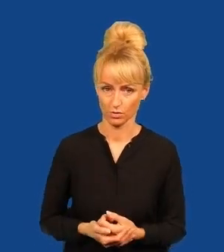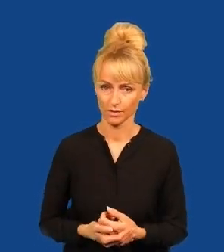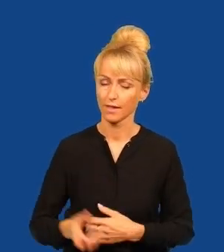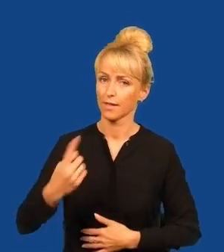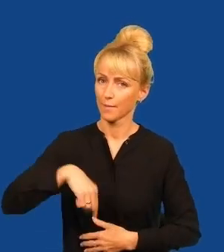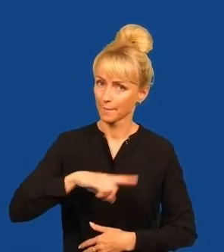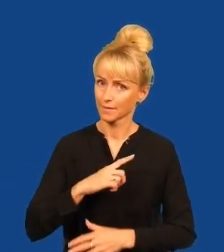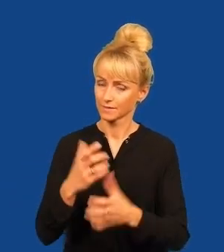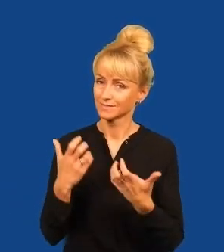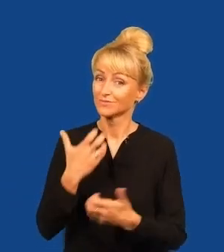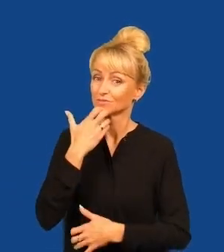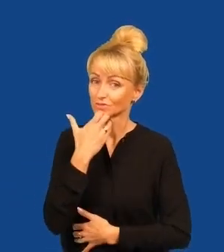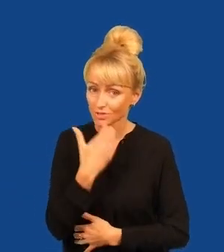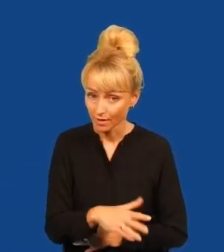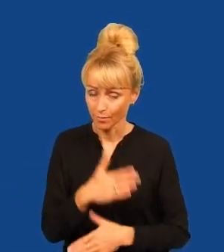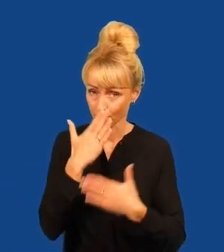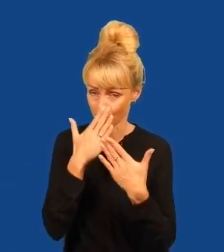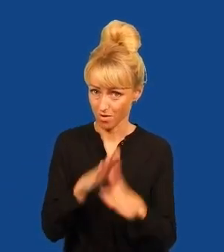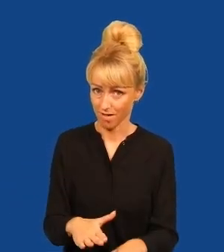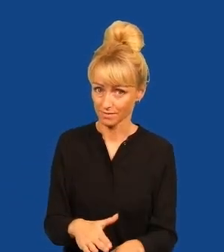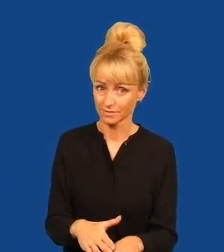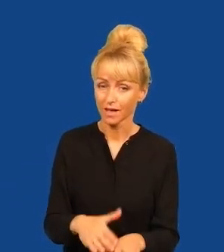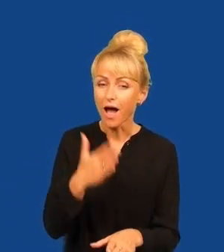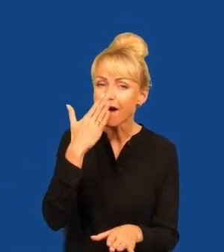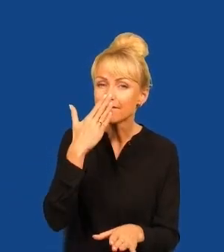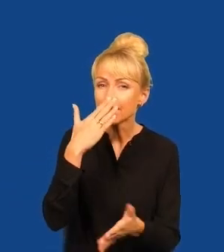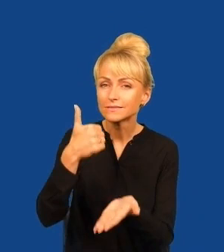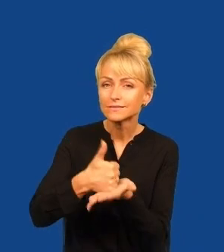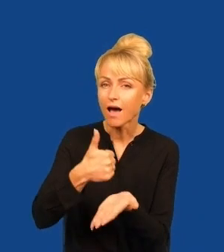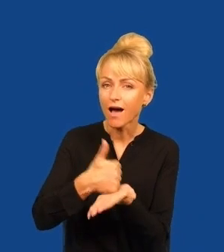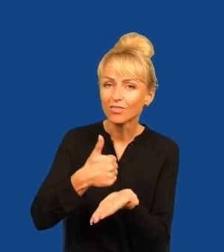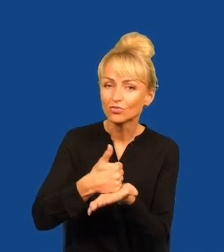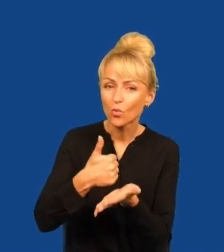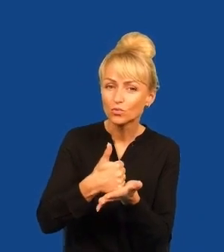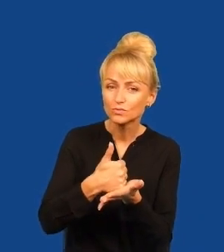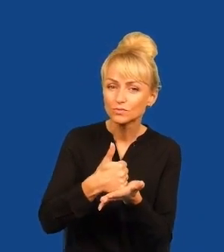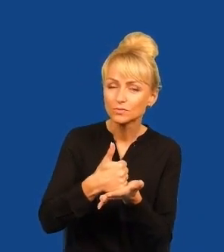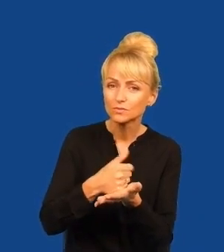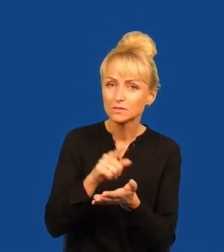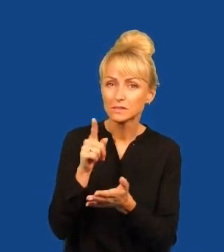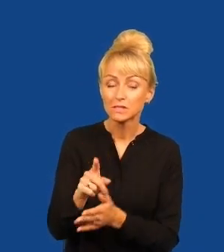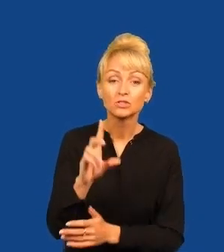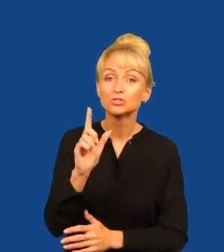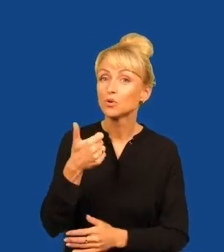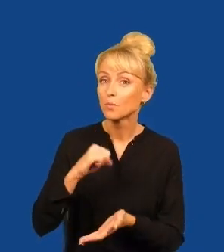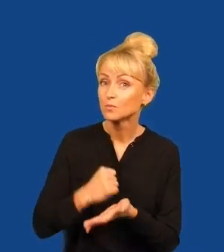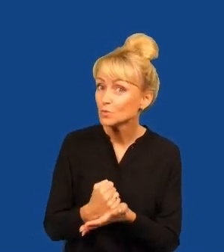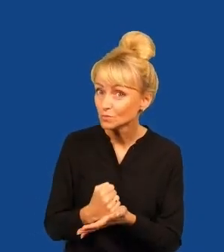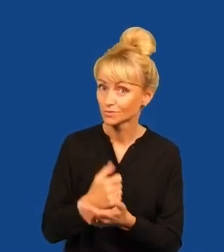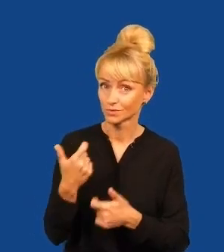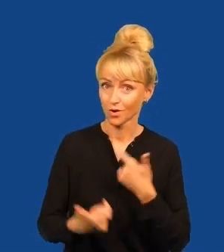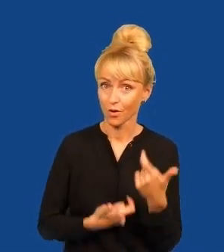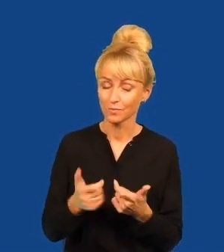tego dokumentu pokazujemy, jaki jest jego status, czy jest jakaś wymagana interakcja, czy to właśnie